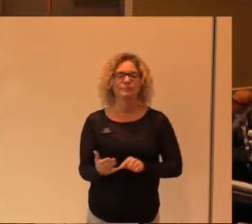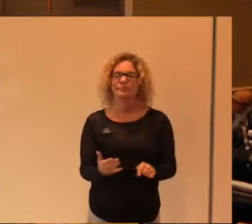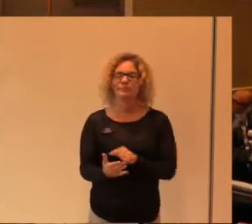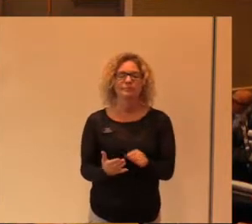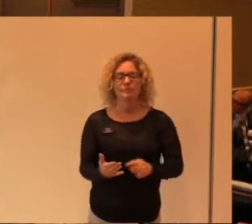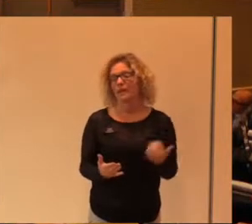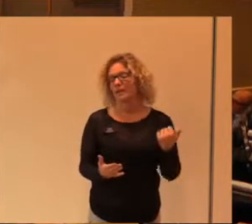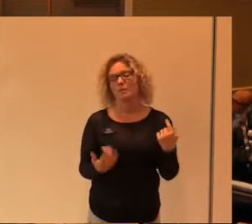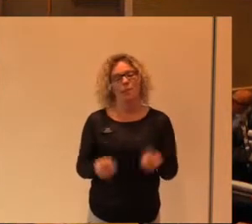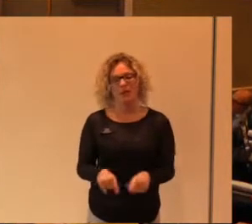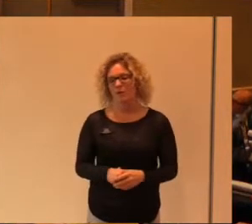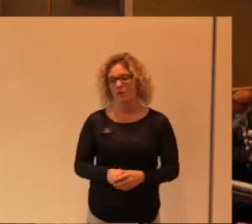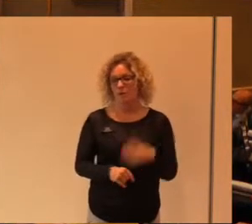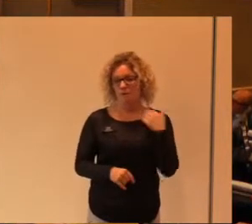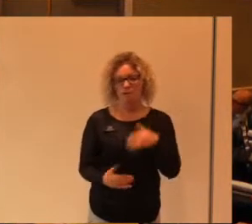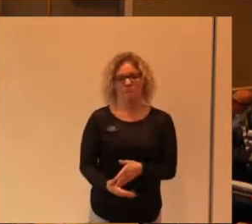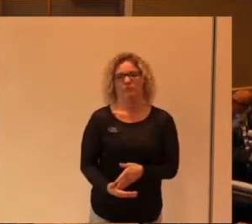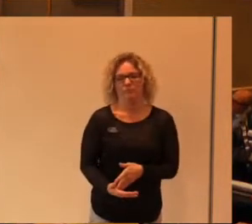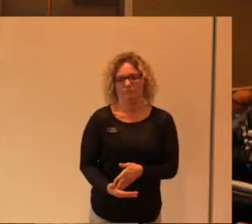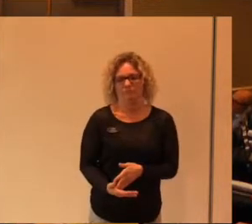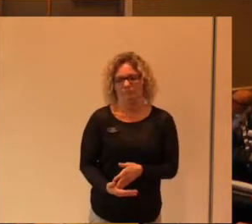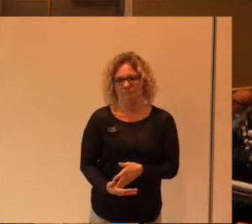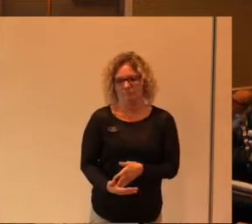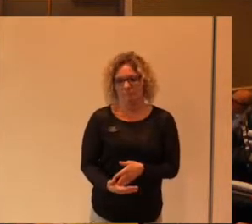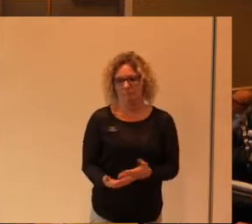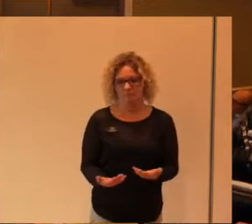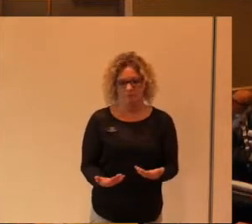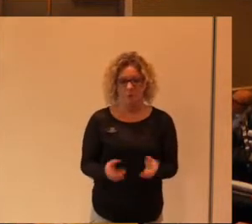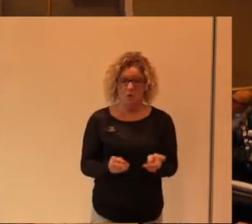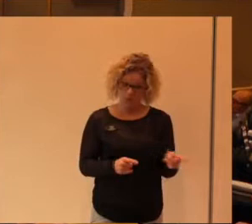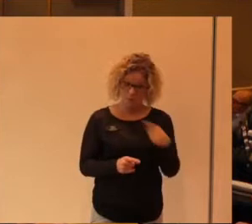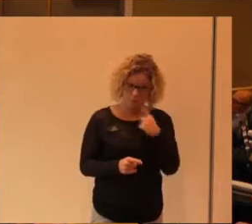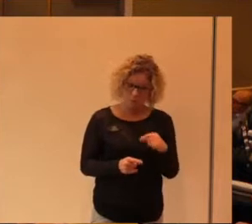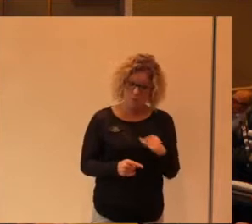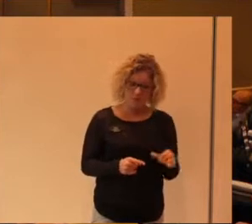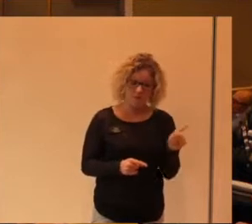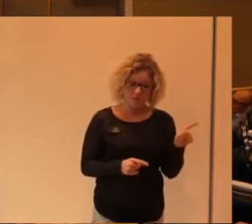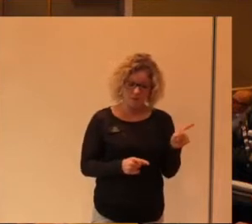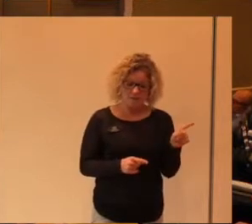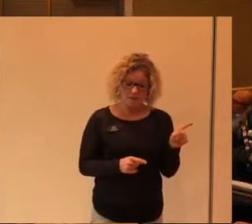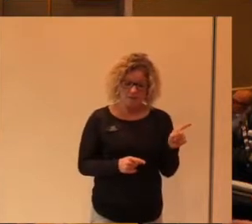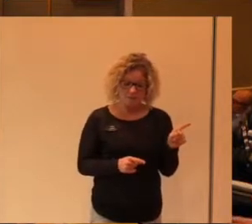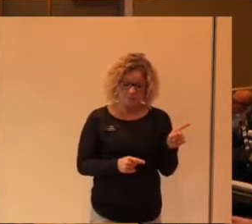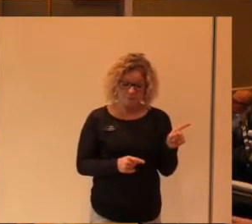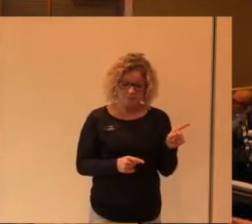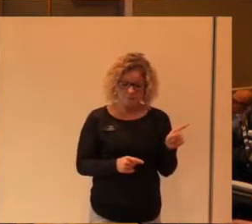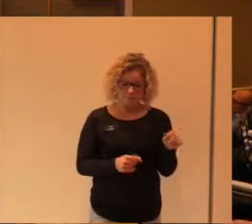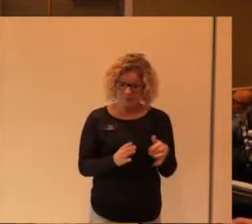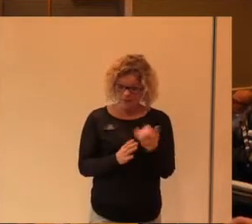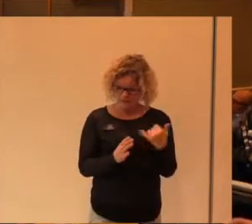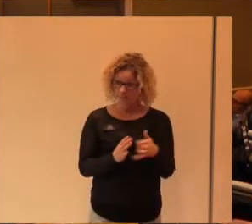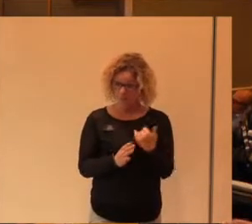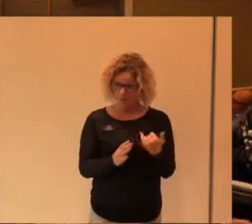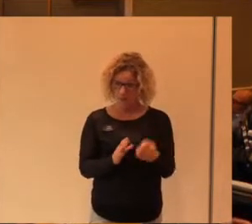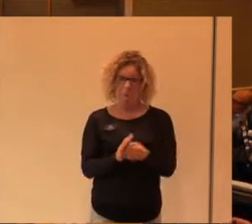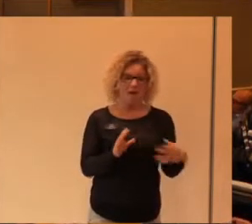rakt upp och ner. Var inte möjligt förut. Dessutom är det så att han påstår då att den här iPhonen har gjort